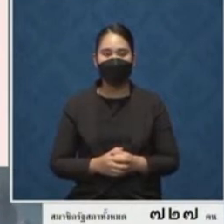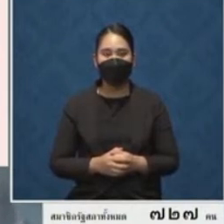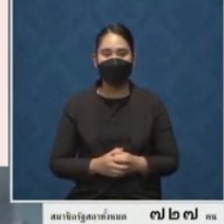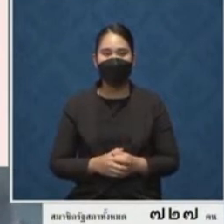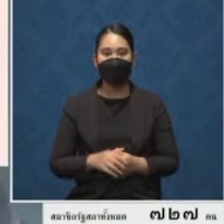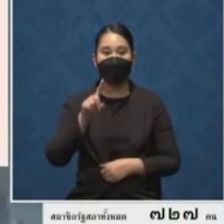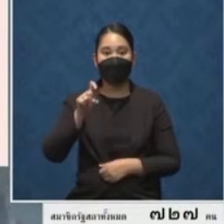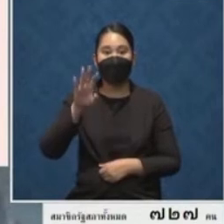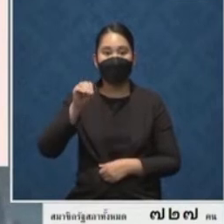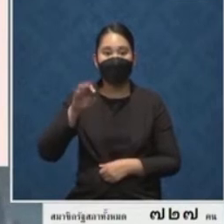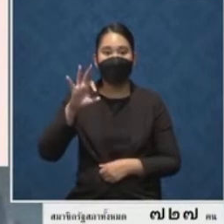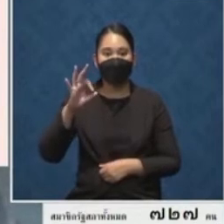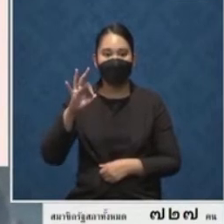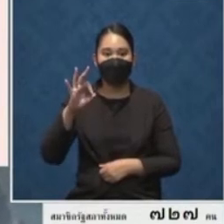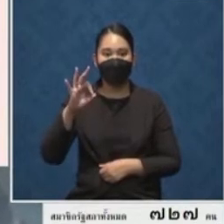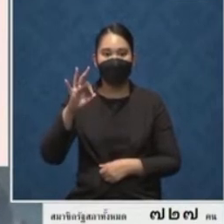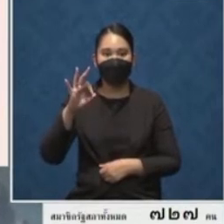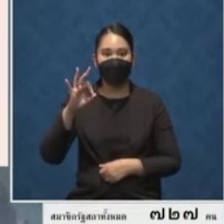149นายสุกโนมัทธา